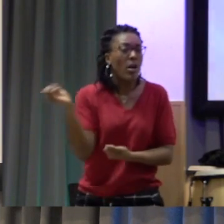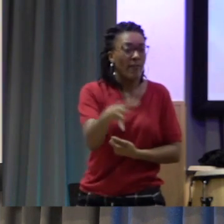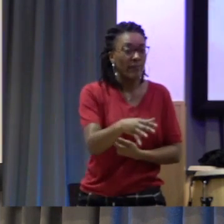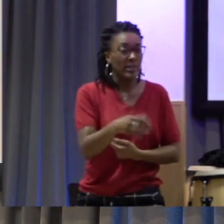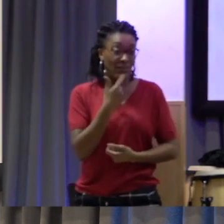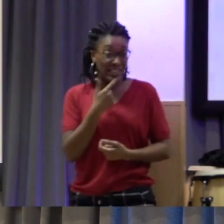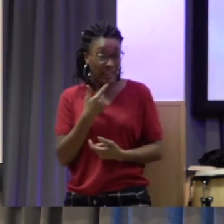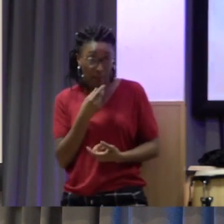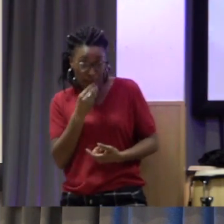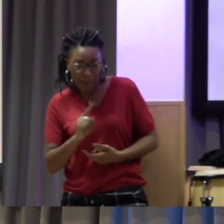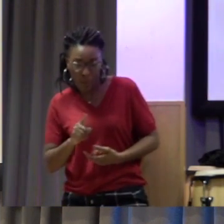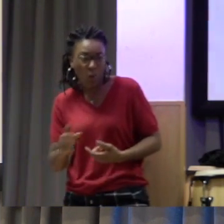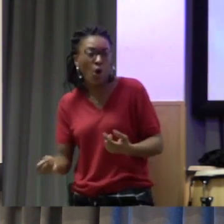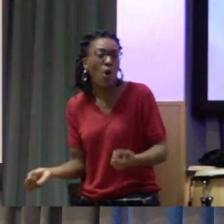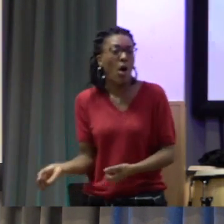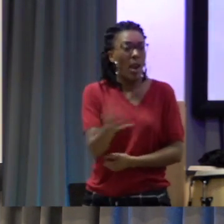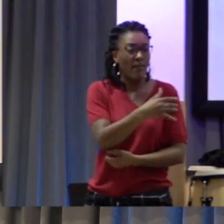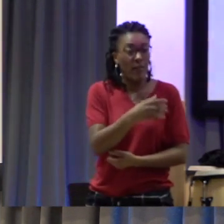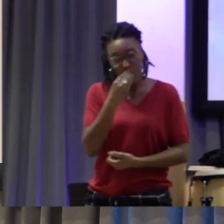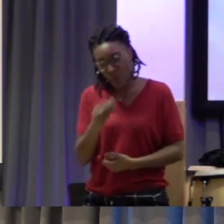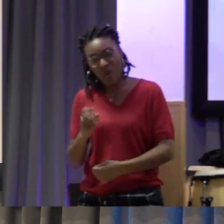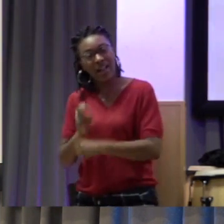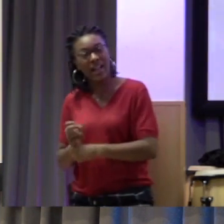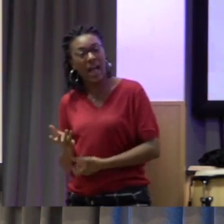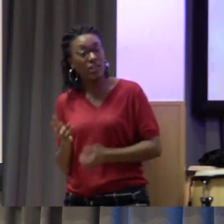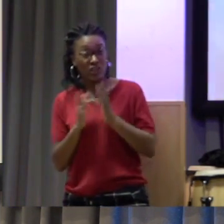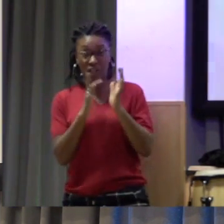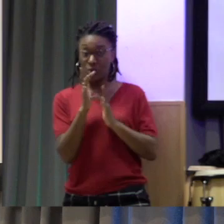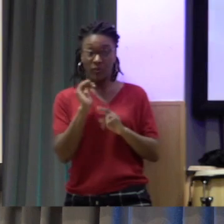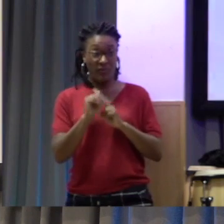bon, il rejette. Ce qui est bon, il le garde.